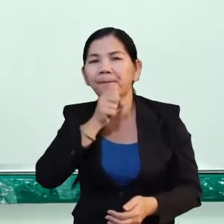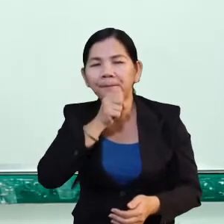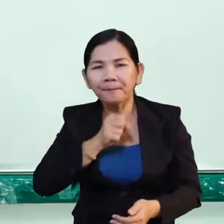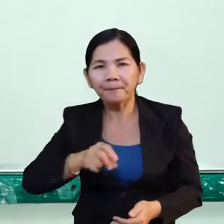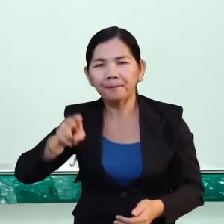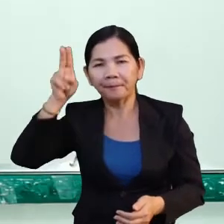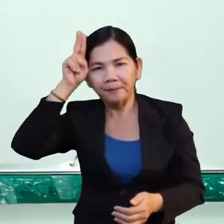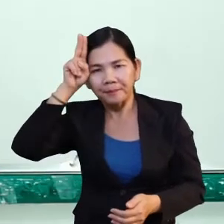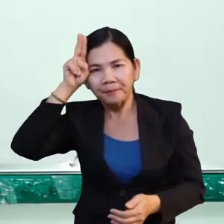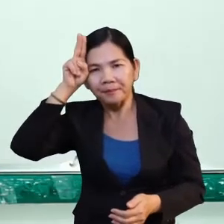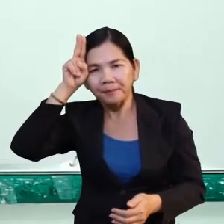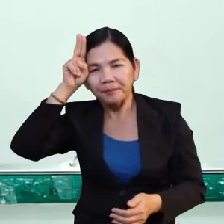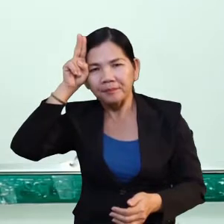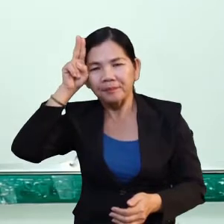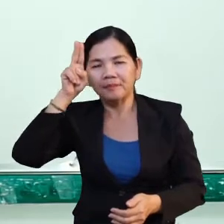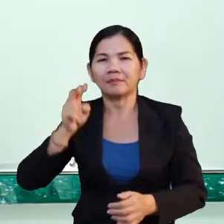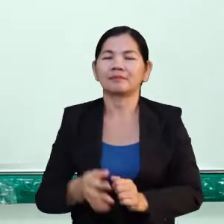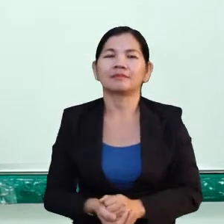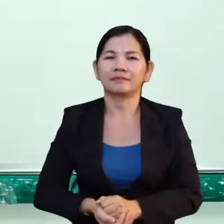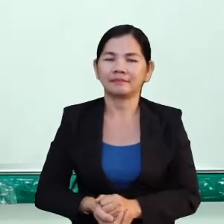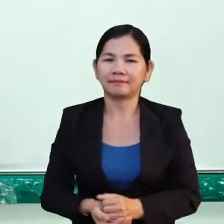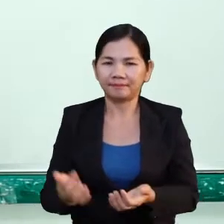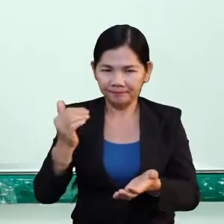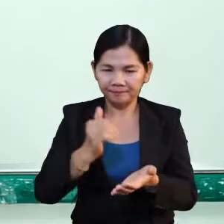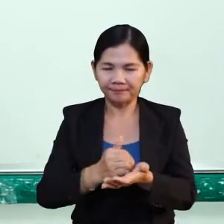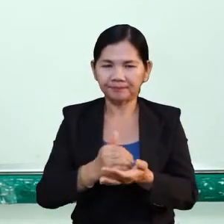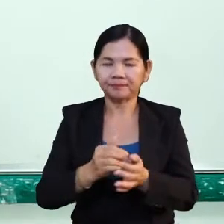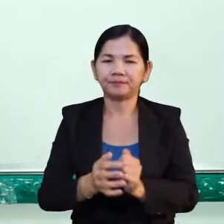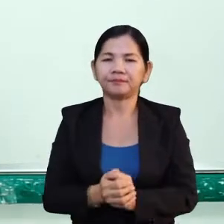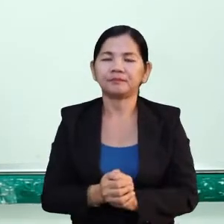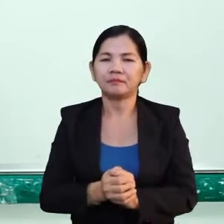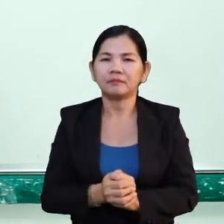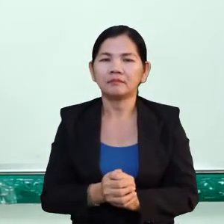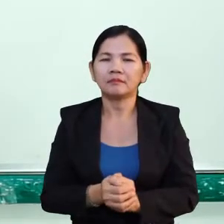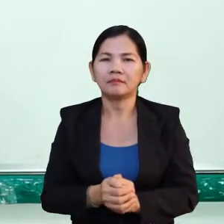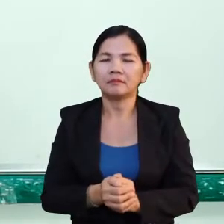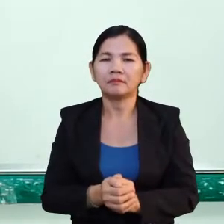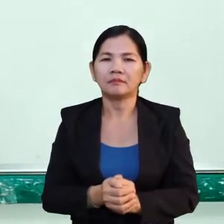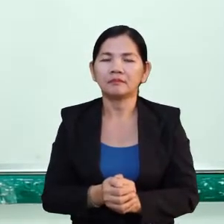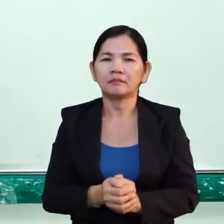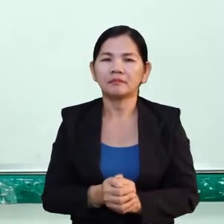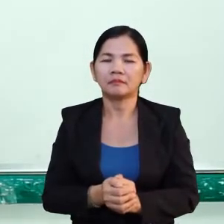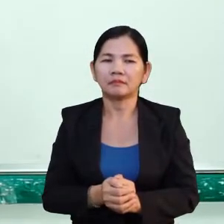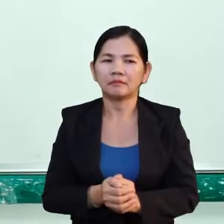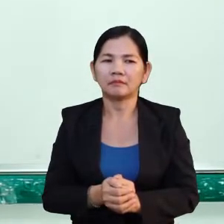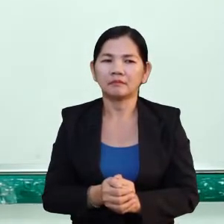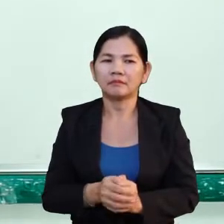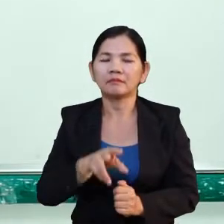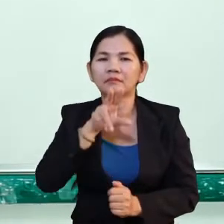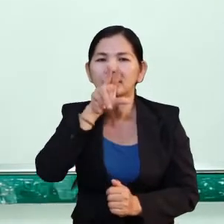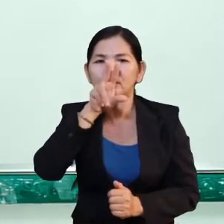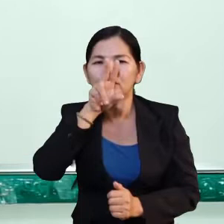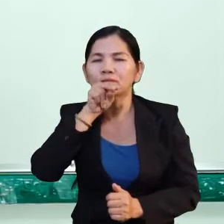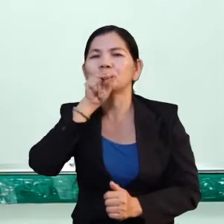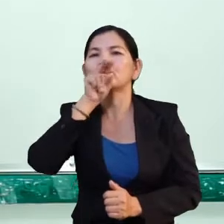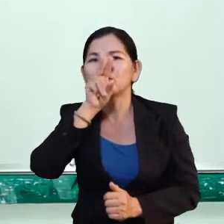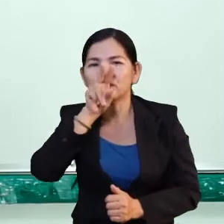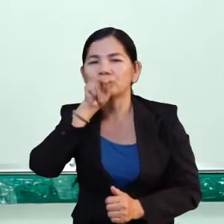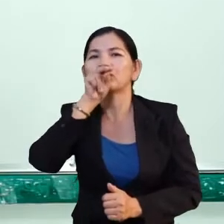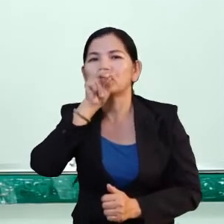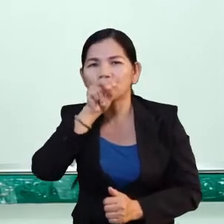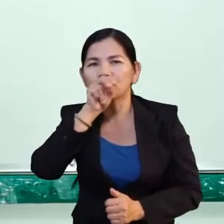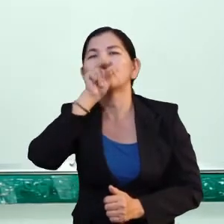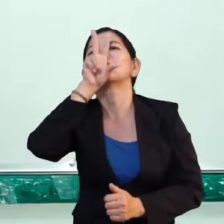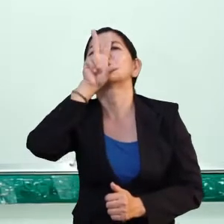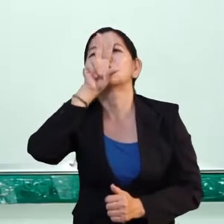ម៉ែចាំម្ដងទៀតអញ្ចឹងកូនណាត្រៀមកូនដាក់ដៃលើអ្នកគ្រូមកសន្